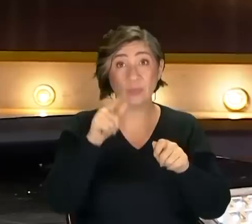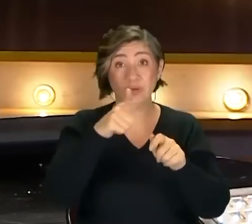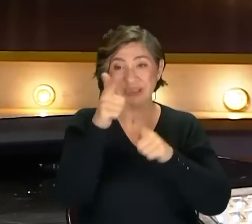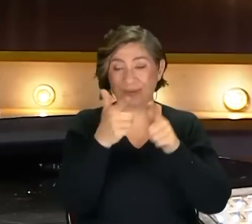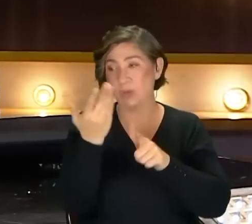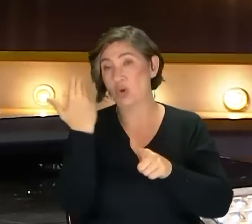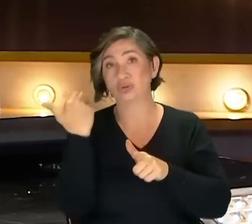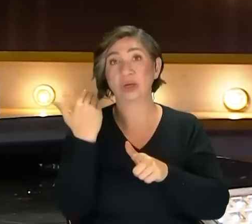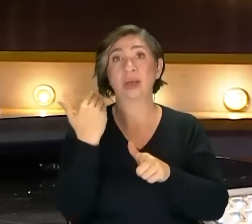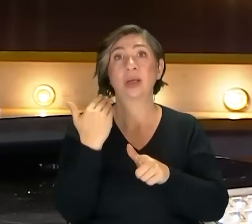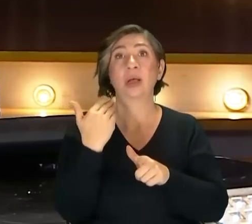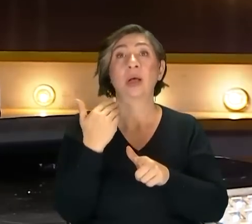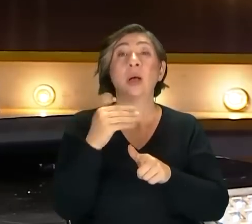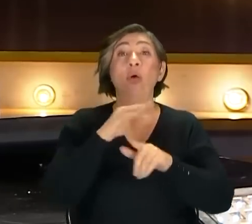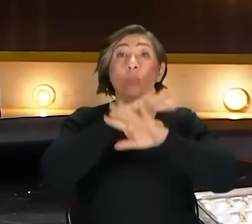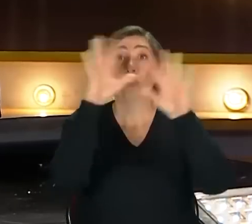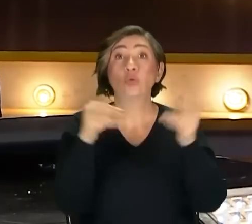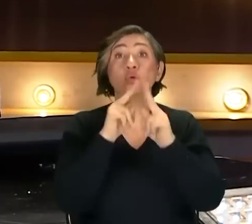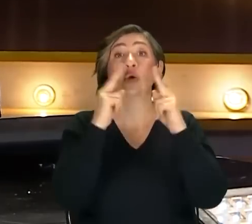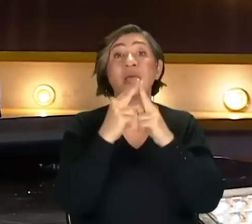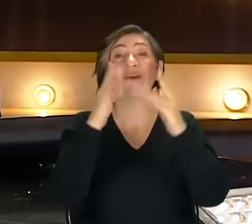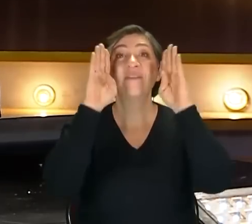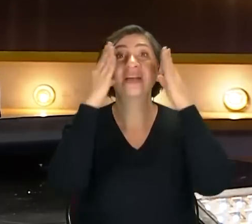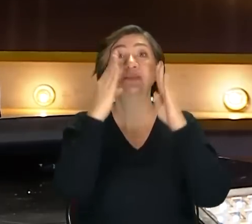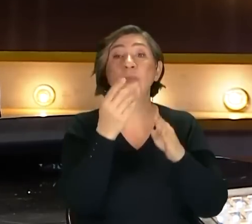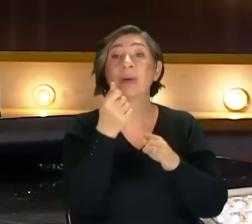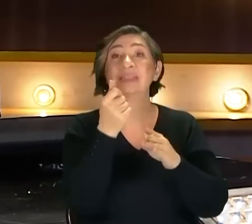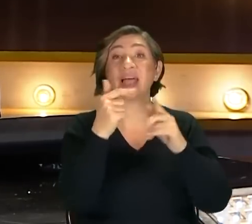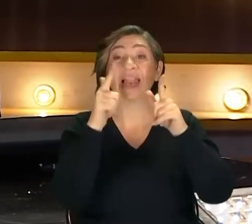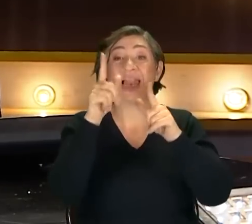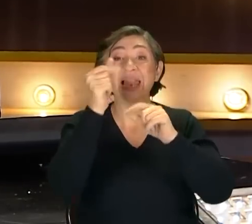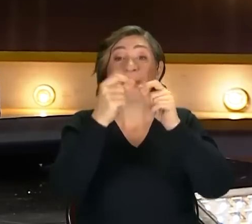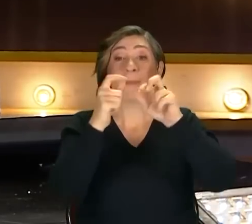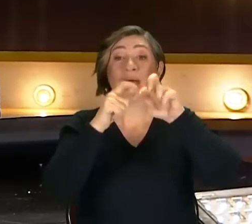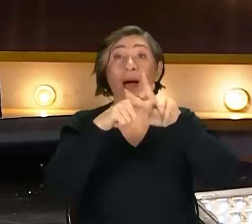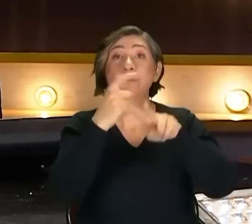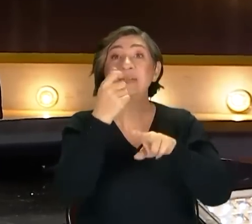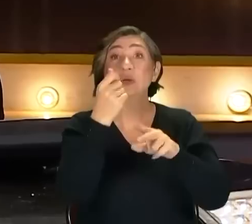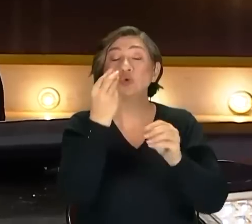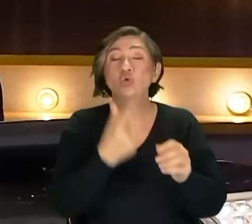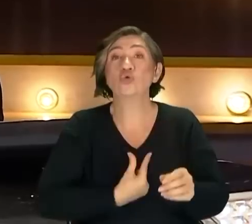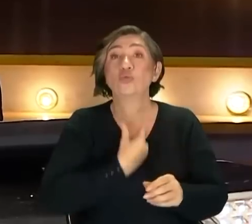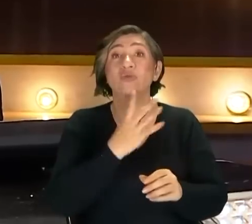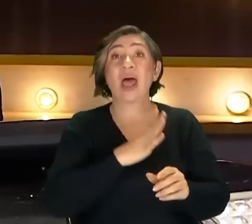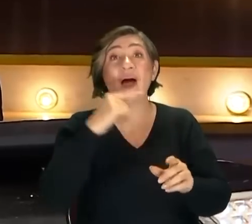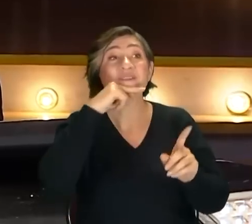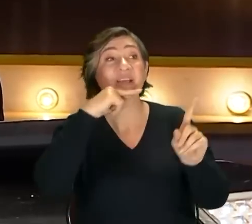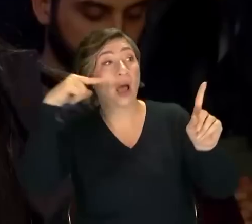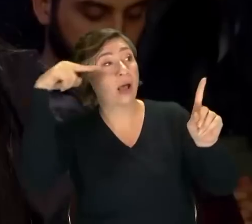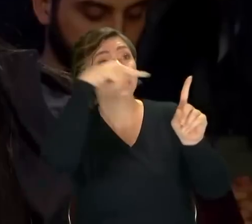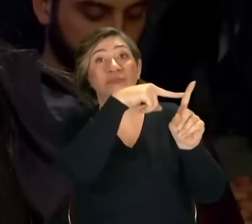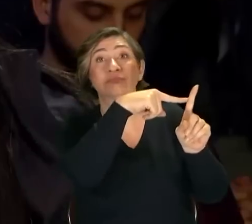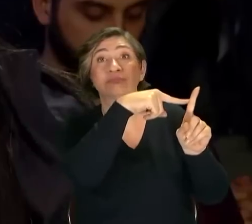çekimden önceki çekim. Ve bütün dünya Facebook parasından, Libra'dan çok ümitli. Çünkü tamamen Afrika'yı